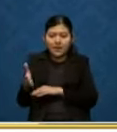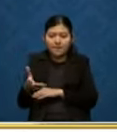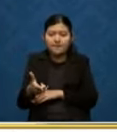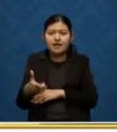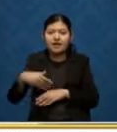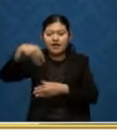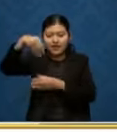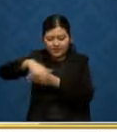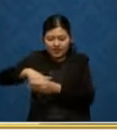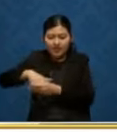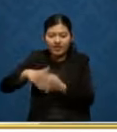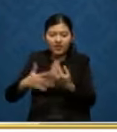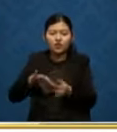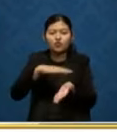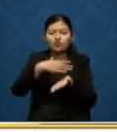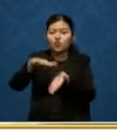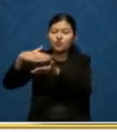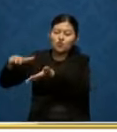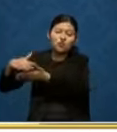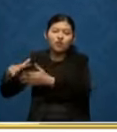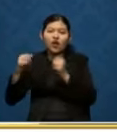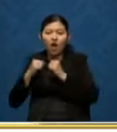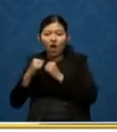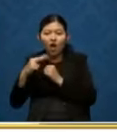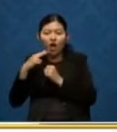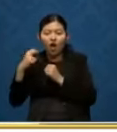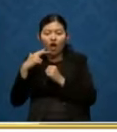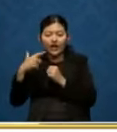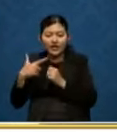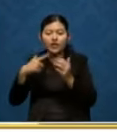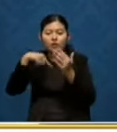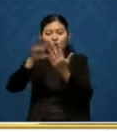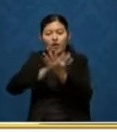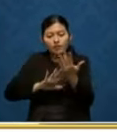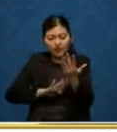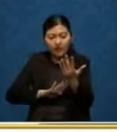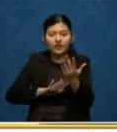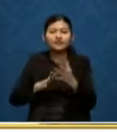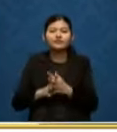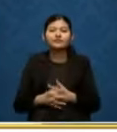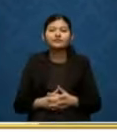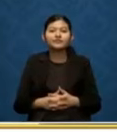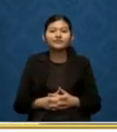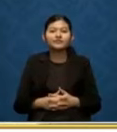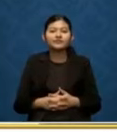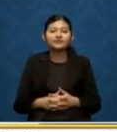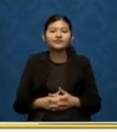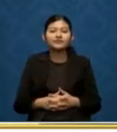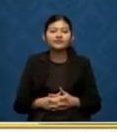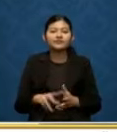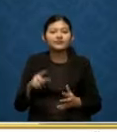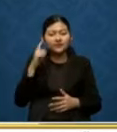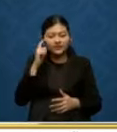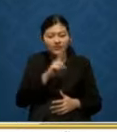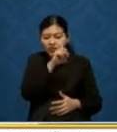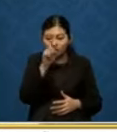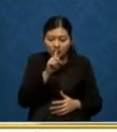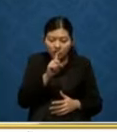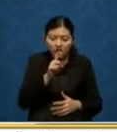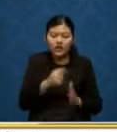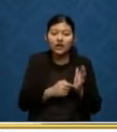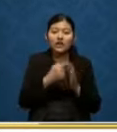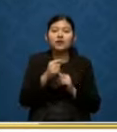กระจายนะครับไปยังห้องเย็นต่างๆนะครับทั่วประเทศนะครับก็จากข้อสังเกตนะครับมีตัวเลข